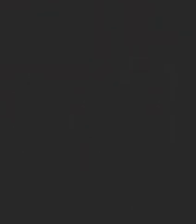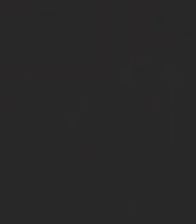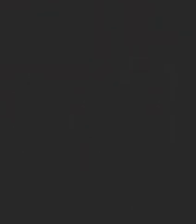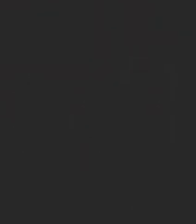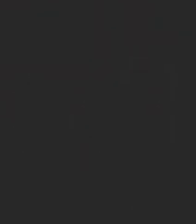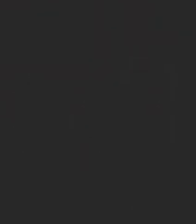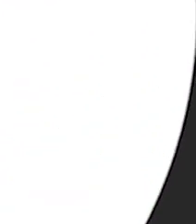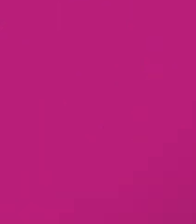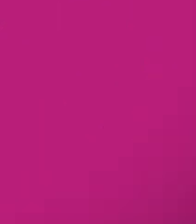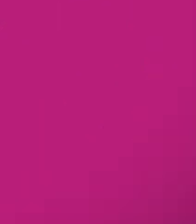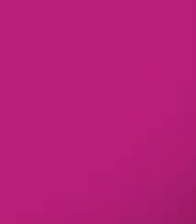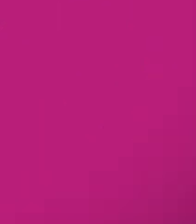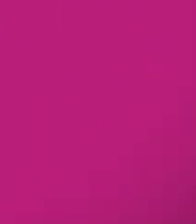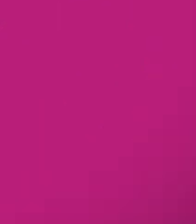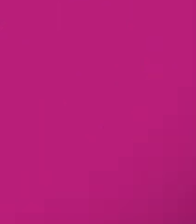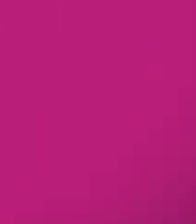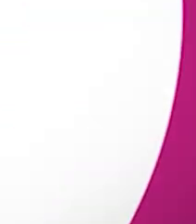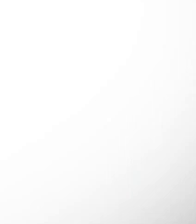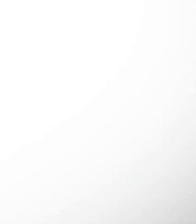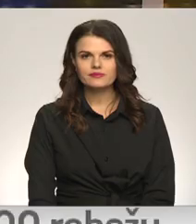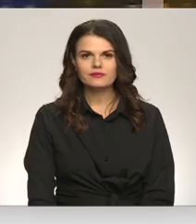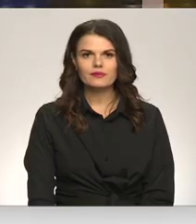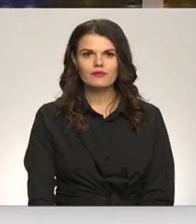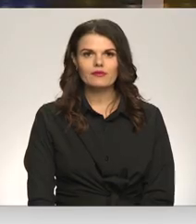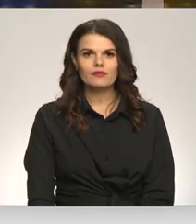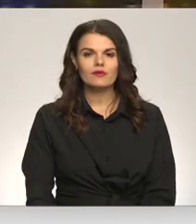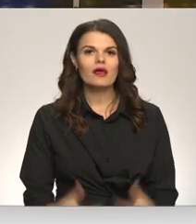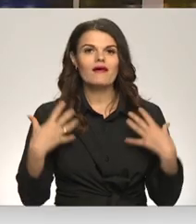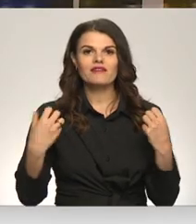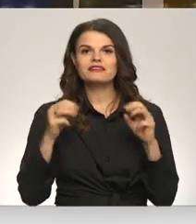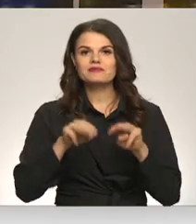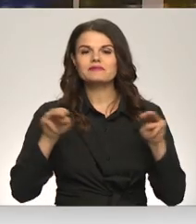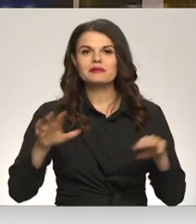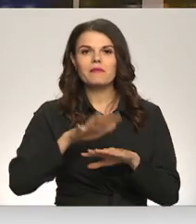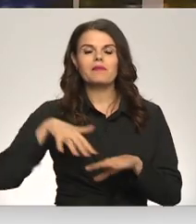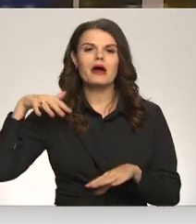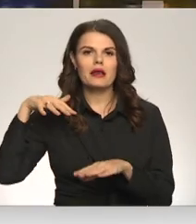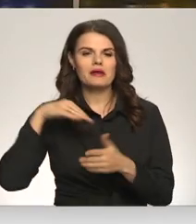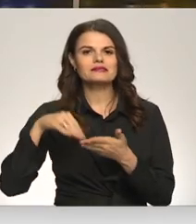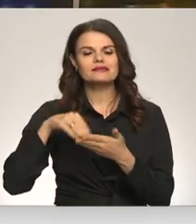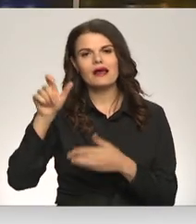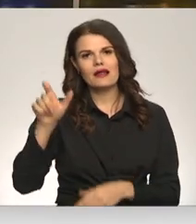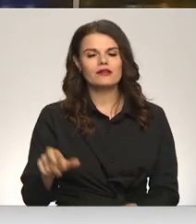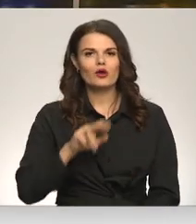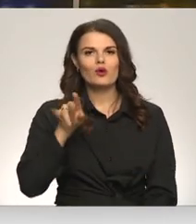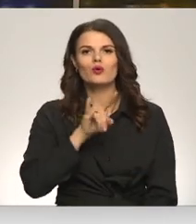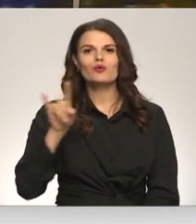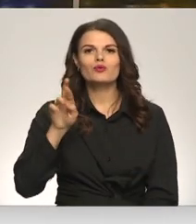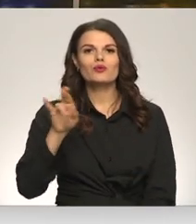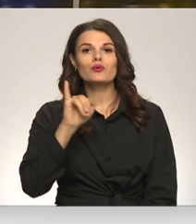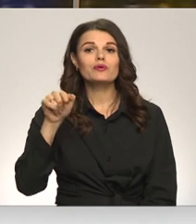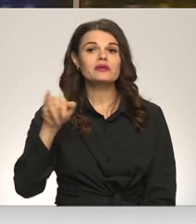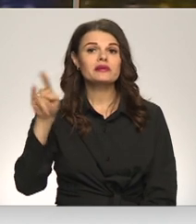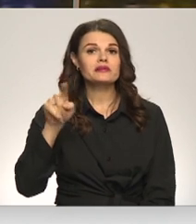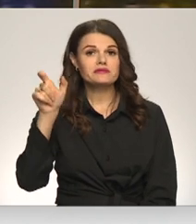Re, viss ēters ir te! Veselības ministrijas parlamentārais sekretārs Ilmārs Dūrītis norāda,